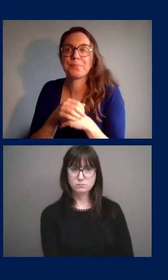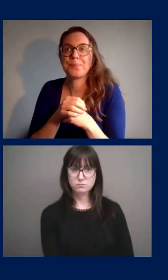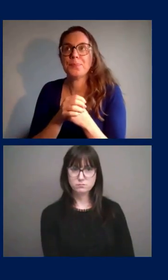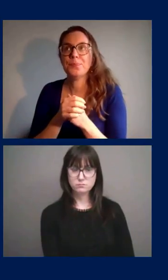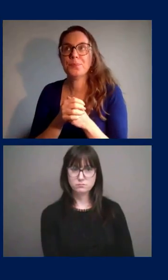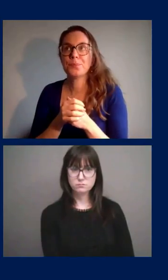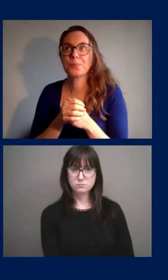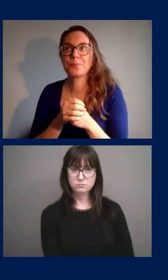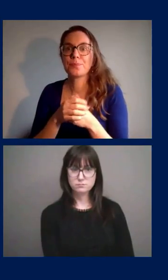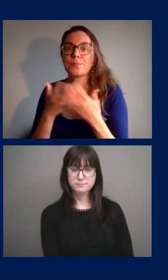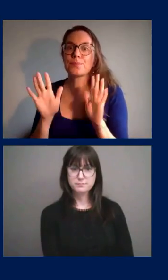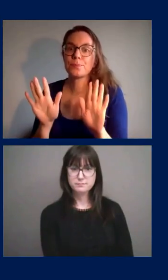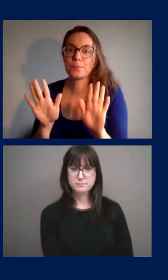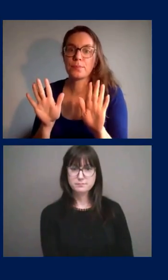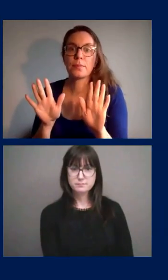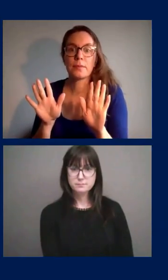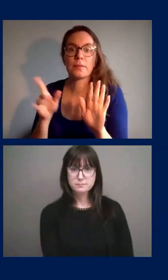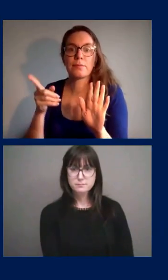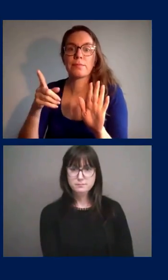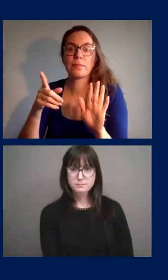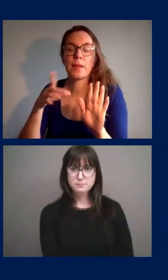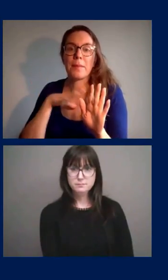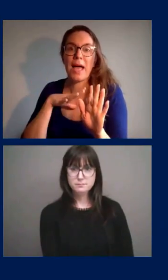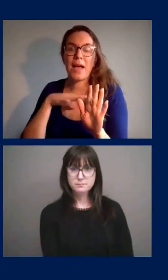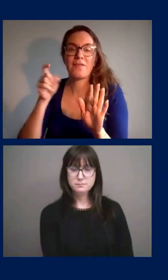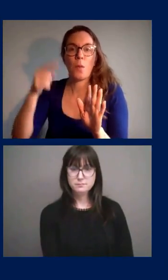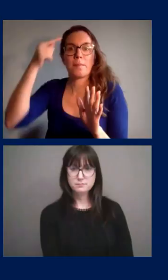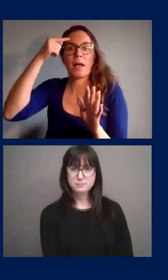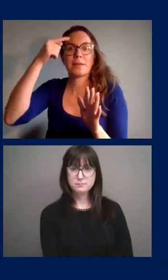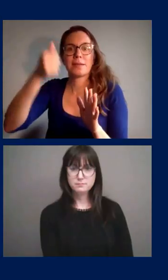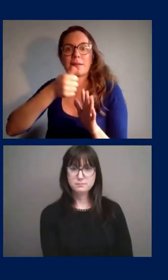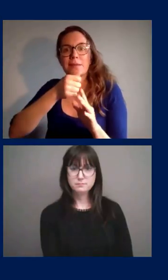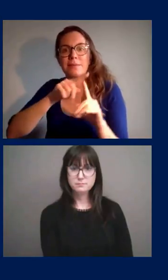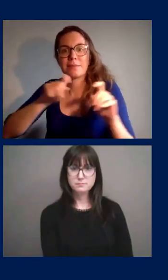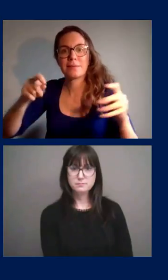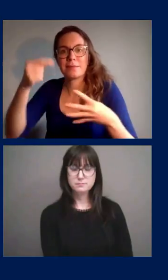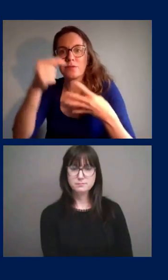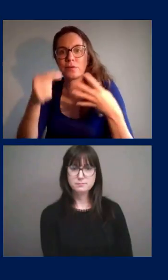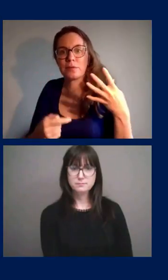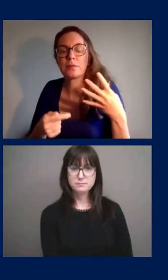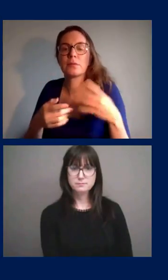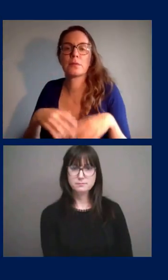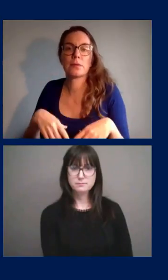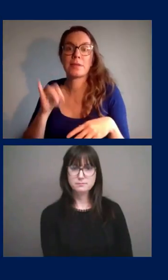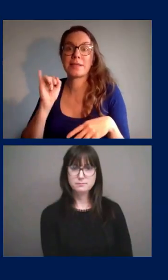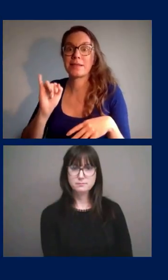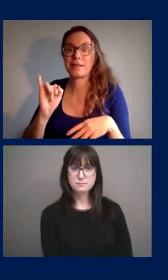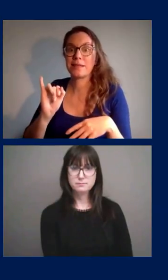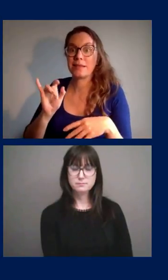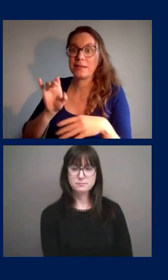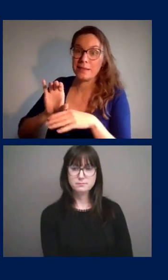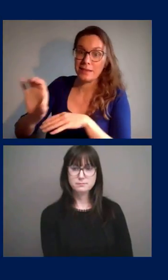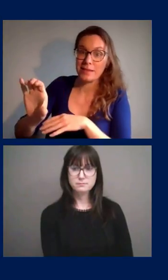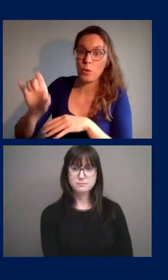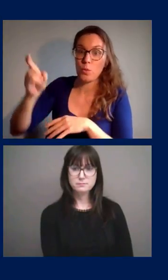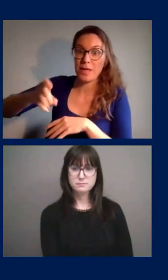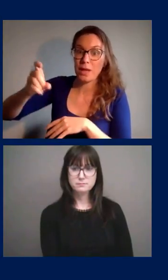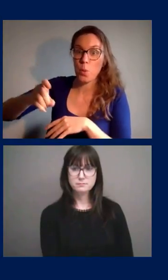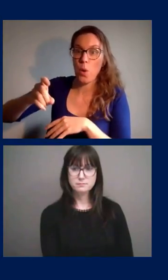dimensions importantes si quelque chose est obligatoire c'est important que